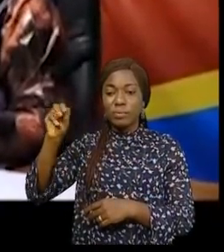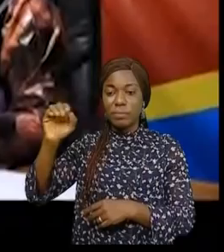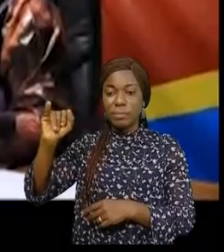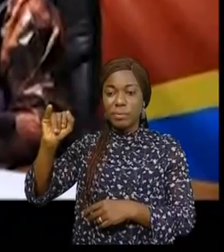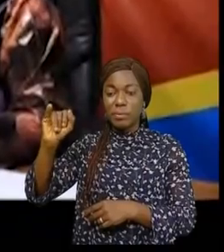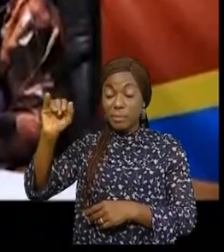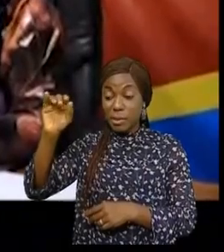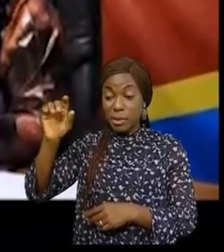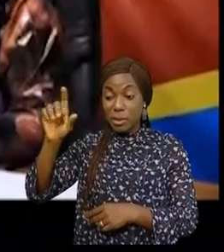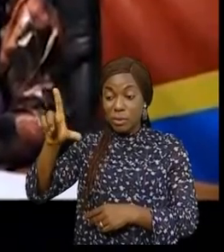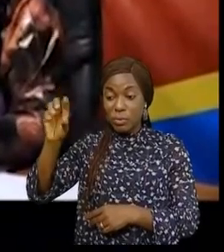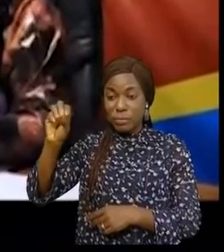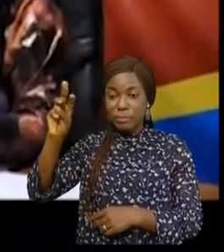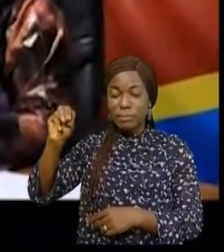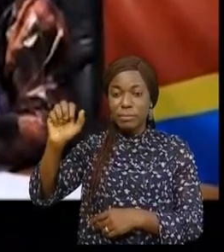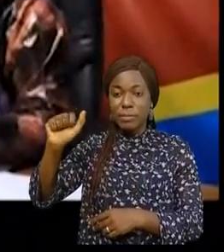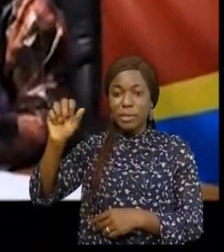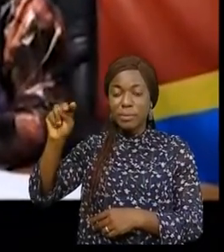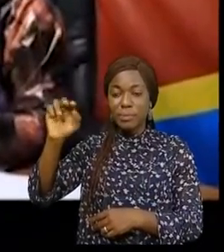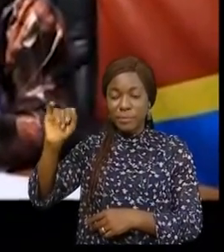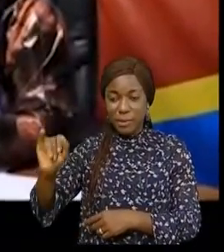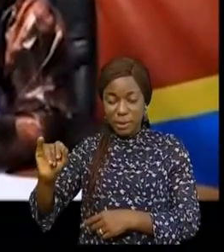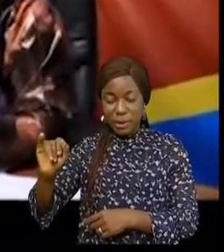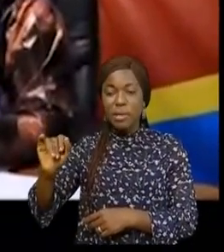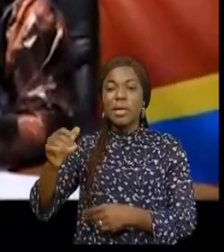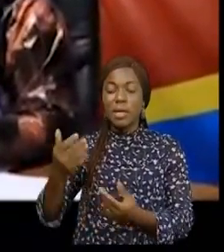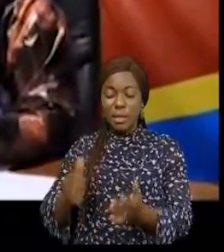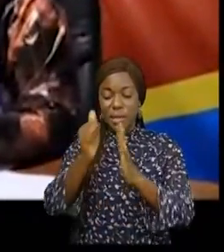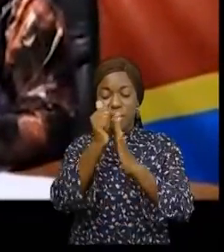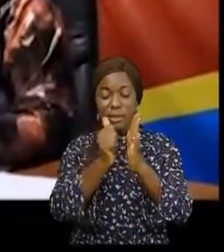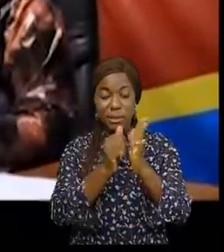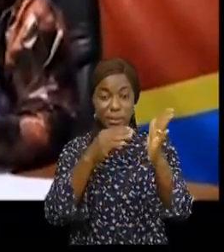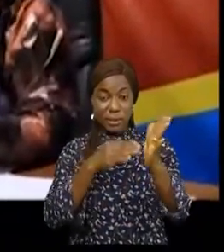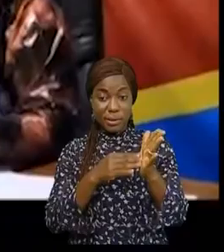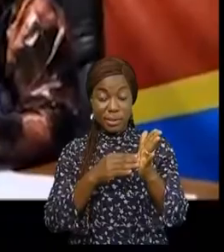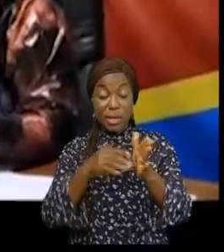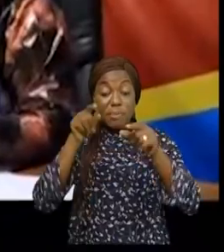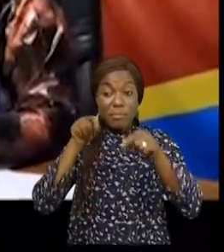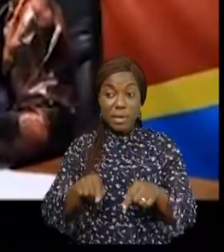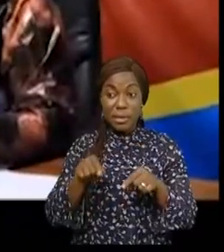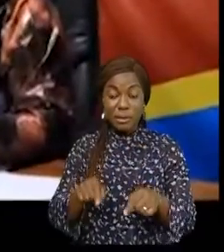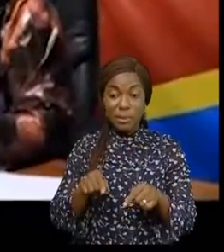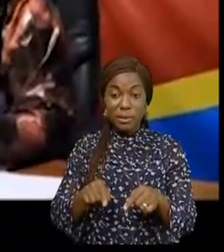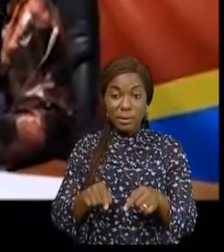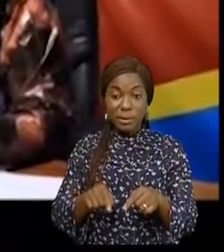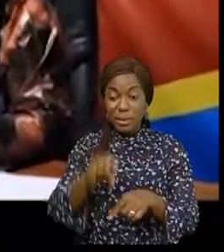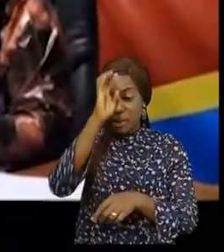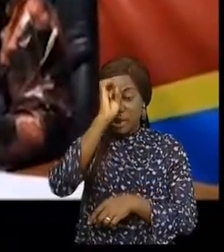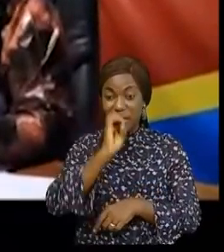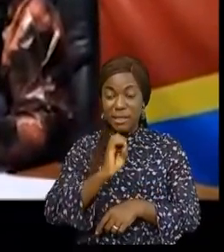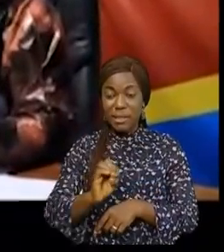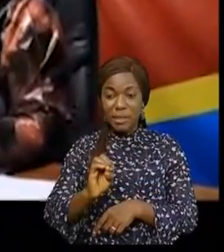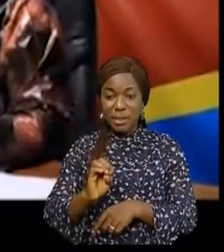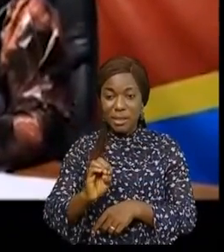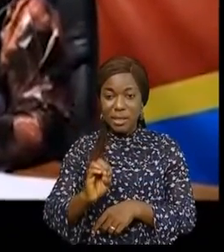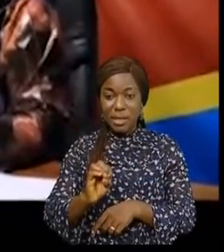à l'unanimité. Oh. Article 2. De ces jours, Excellence, Monsieur le Gouverneur